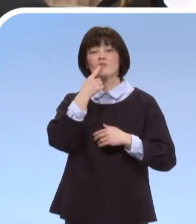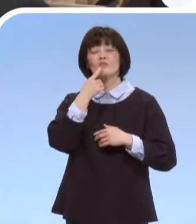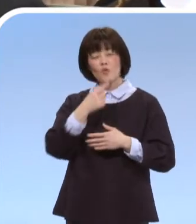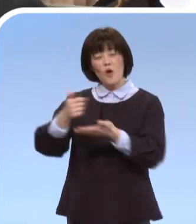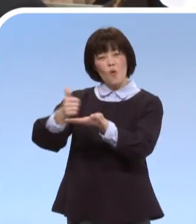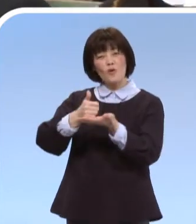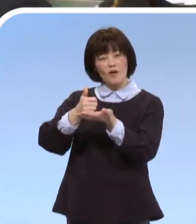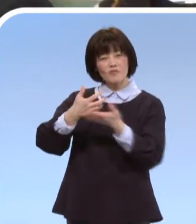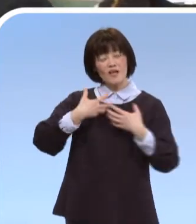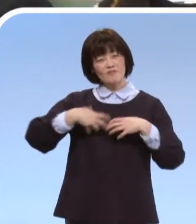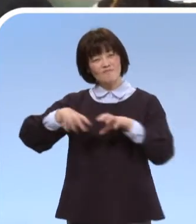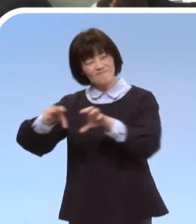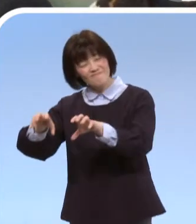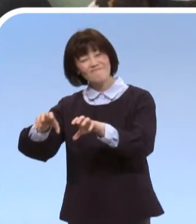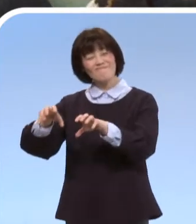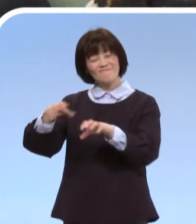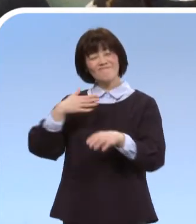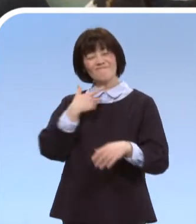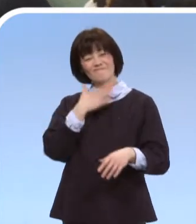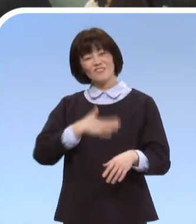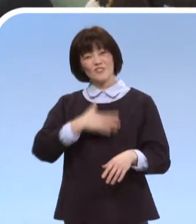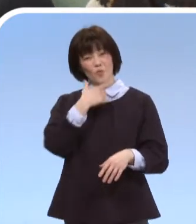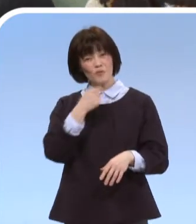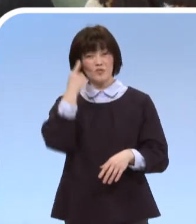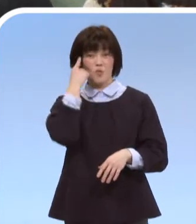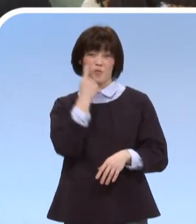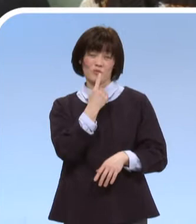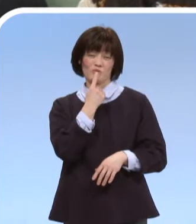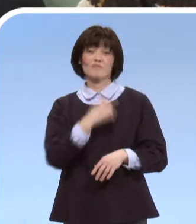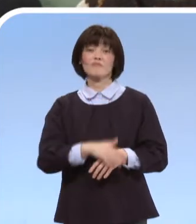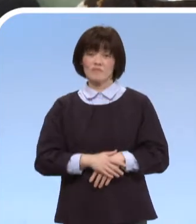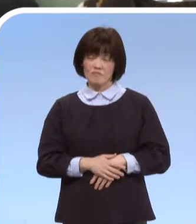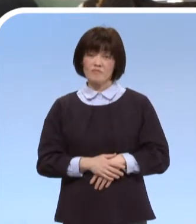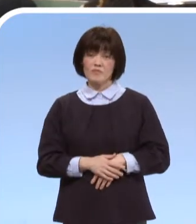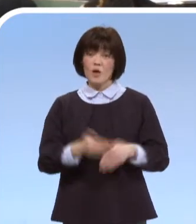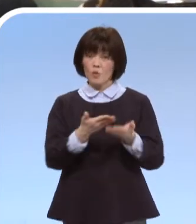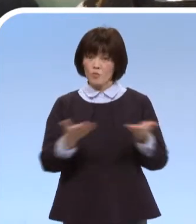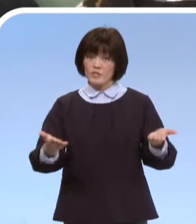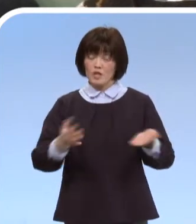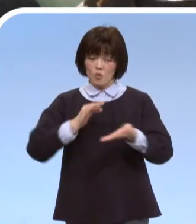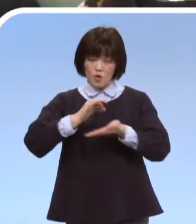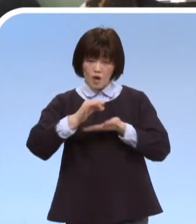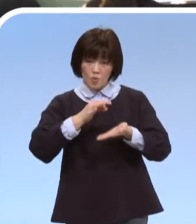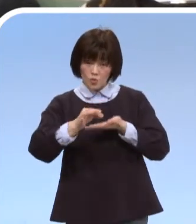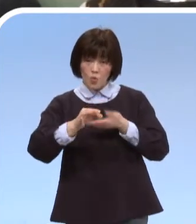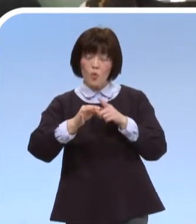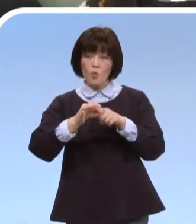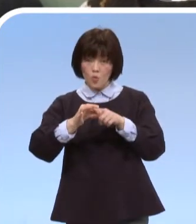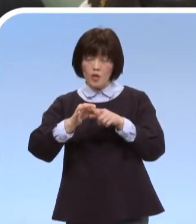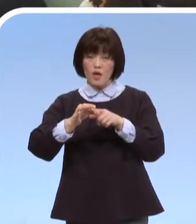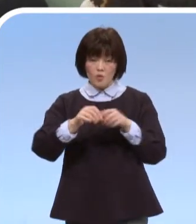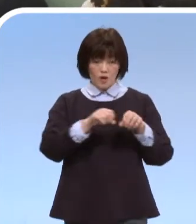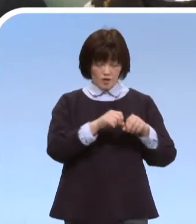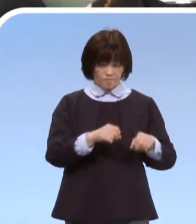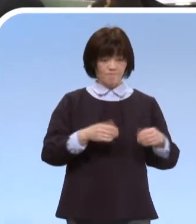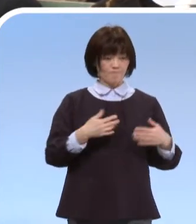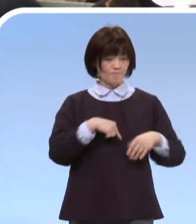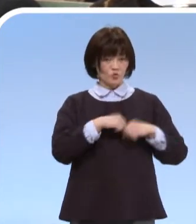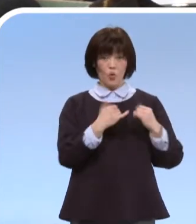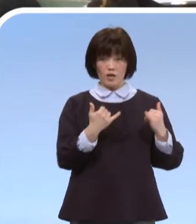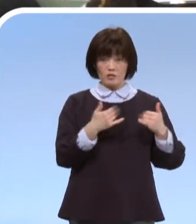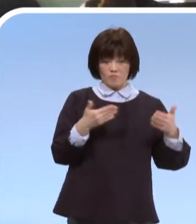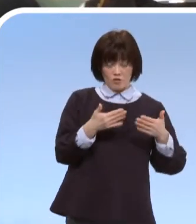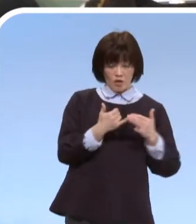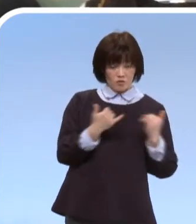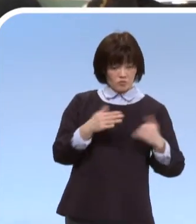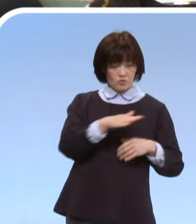に来てくれる、フクルに来てくれる人もそうなってくれたら嬉しいなというのと、そこでの買い物とかっていうのが自分たちの賃金になるっ